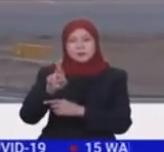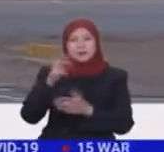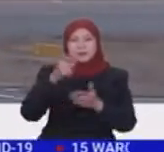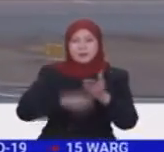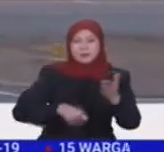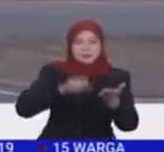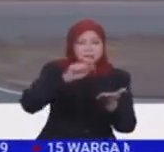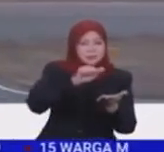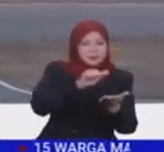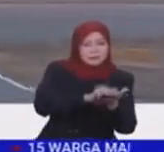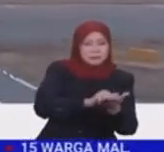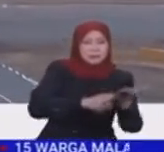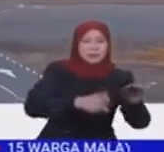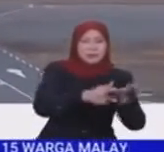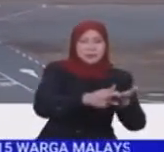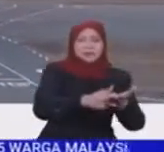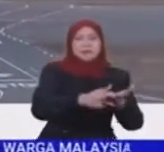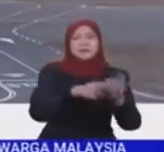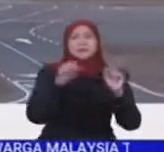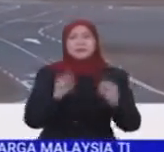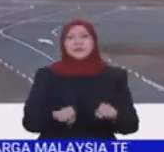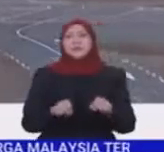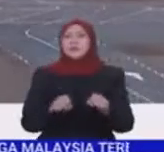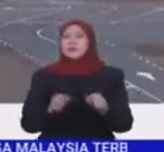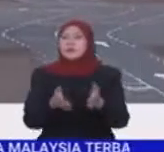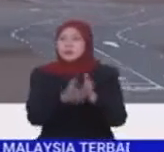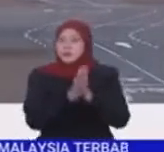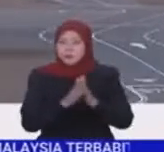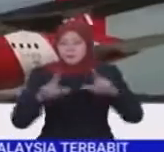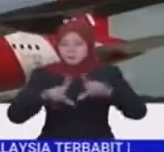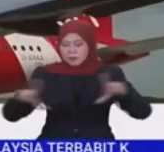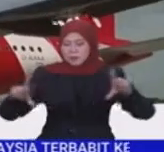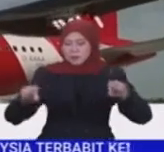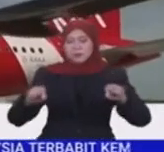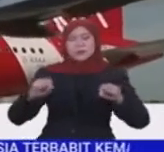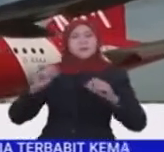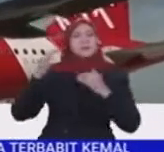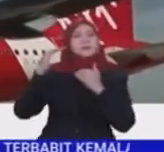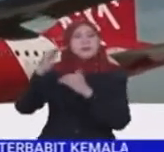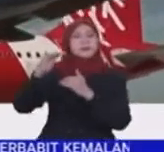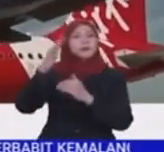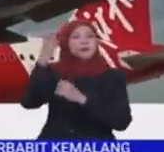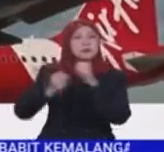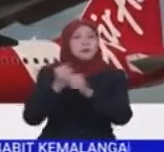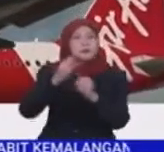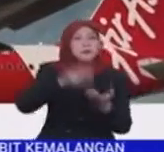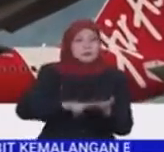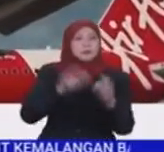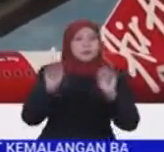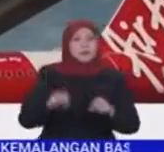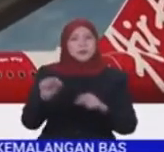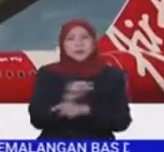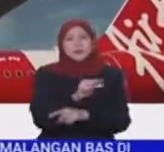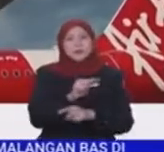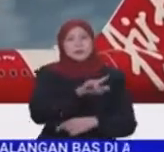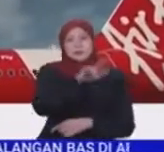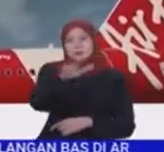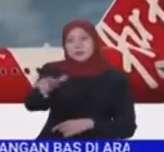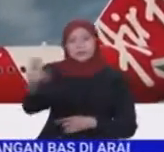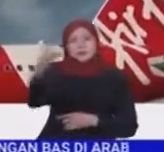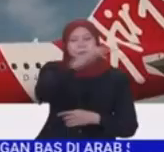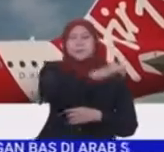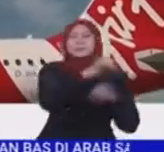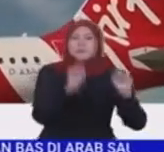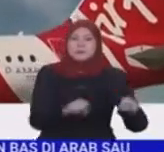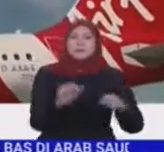tempahan dibuat. Baucer itu boleh ditebus serta-merta dan sah bagi tempoh 5 tahun serta boleh digunakan untuk mana-mana destinasi